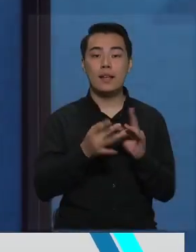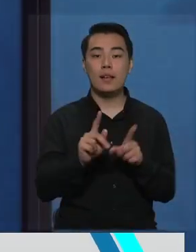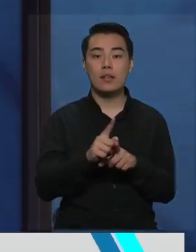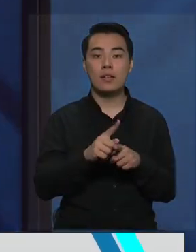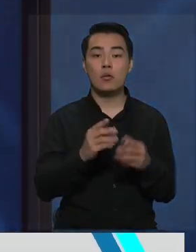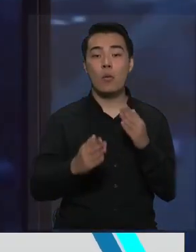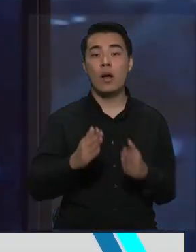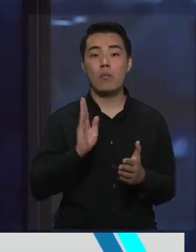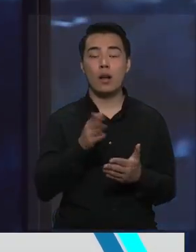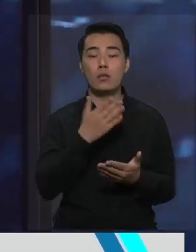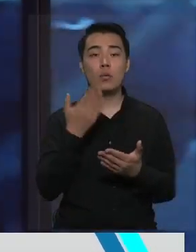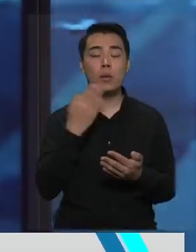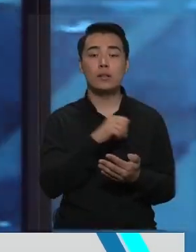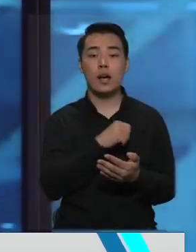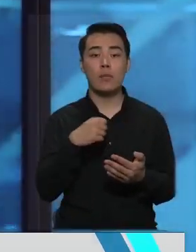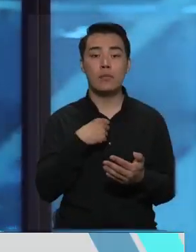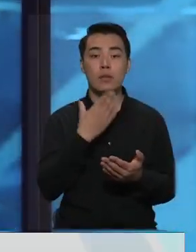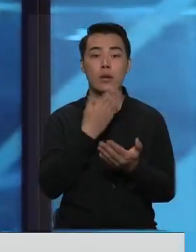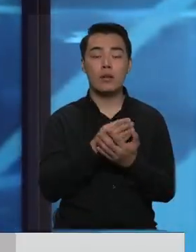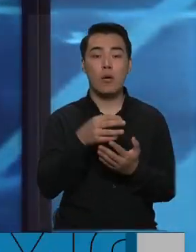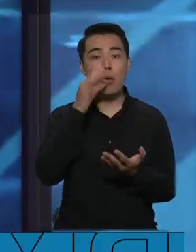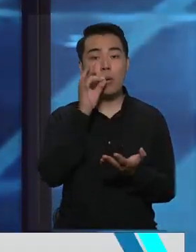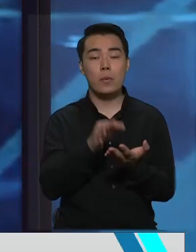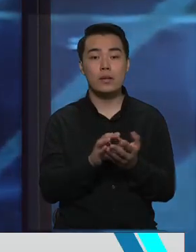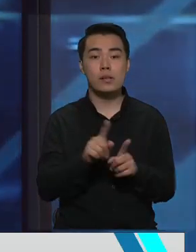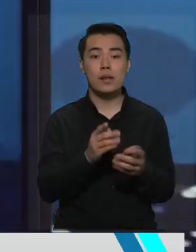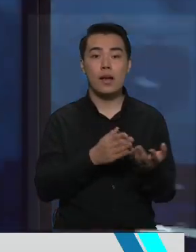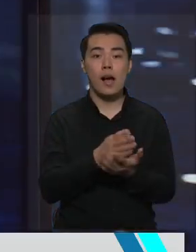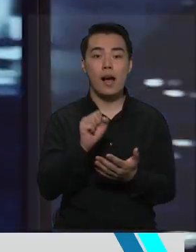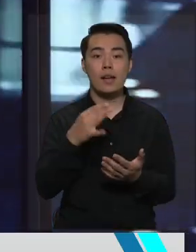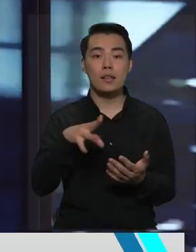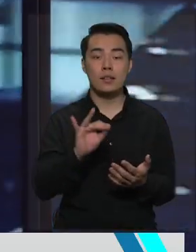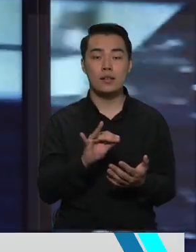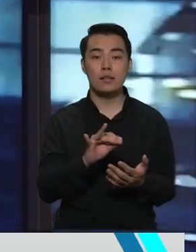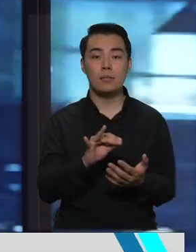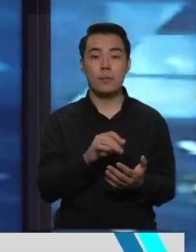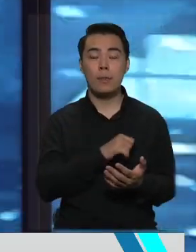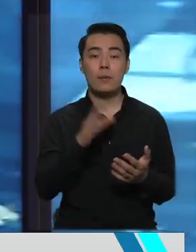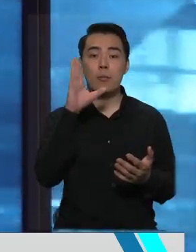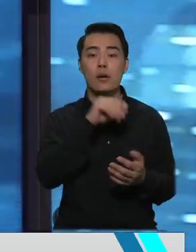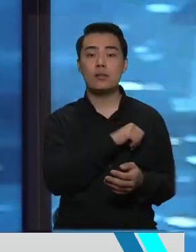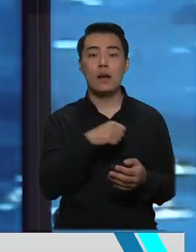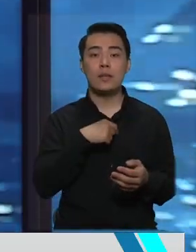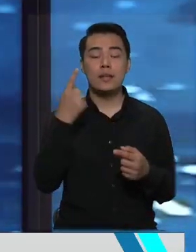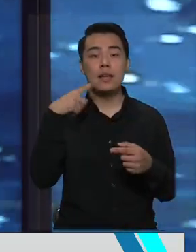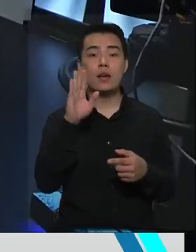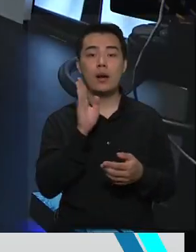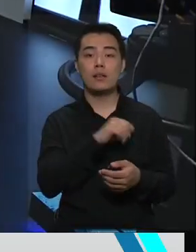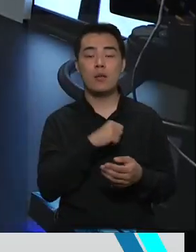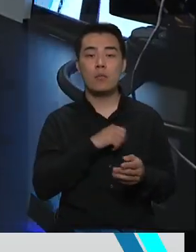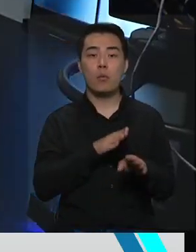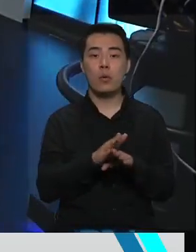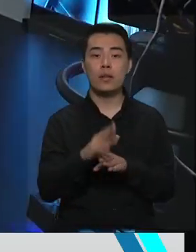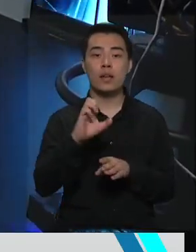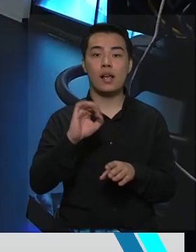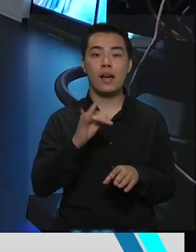любой пользователь это неважно какой у него есть опыт в сфере it-разработки может если у него сидеть разработать полноценный сайт